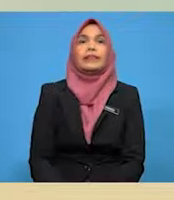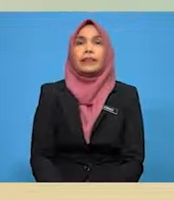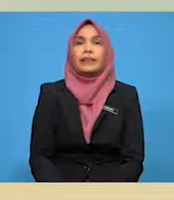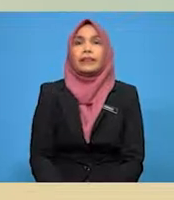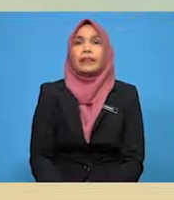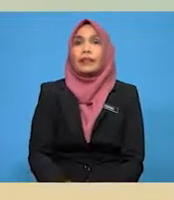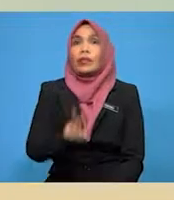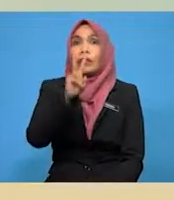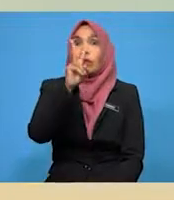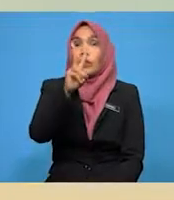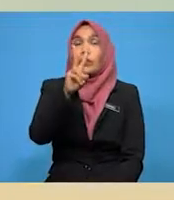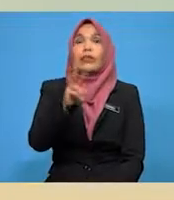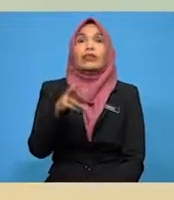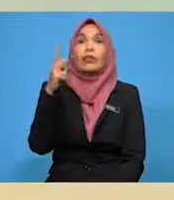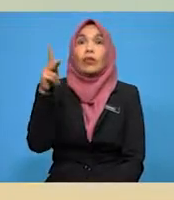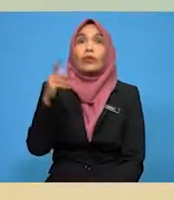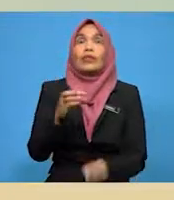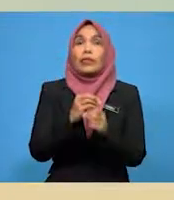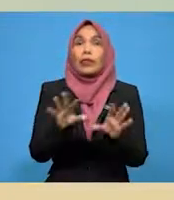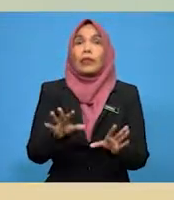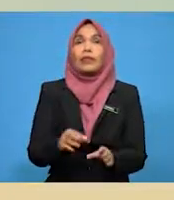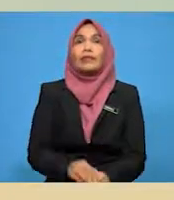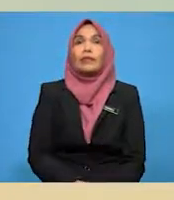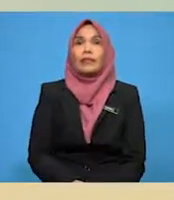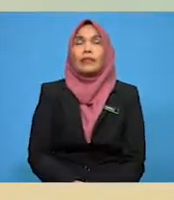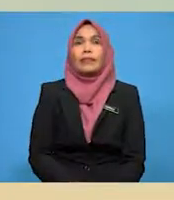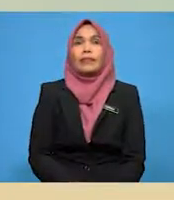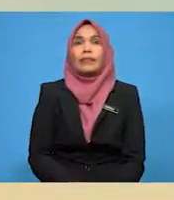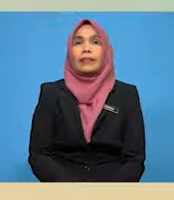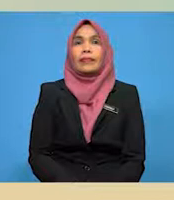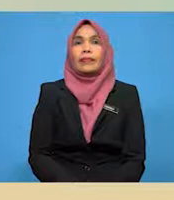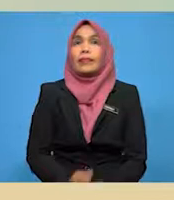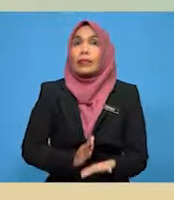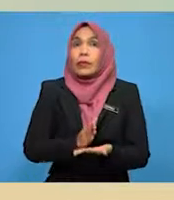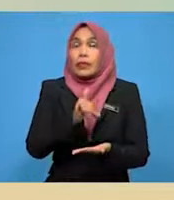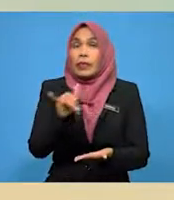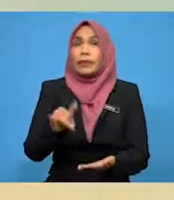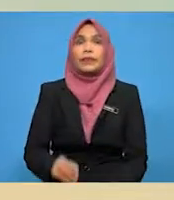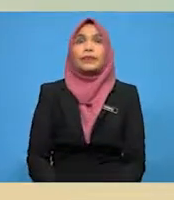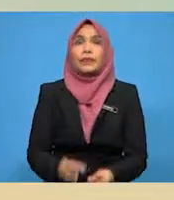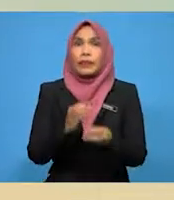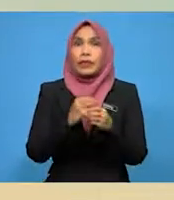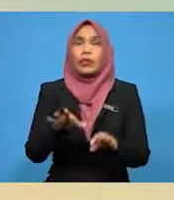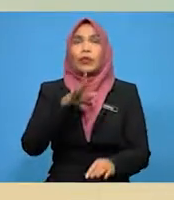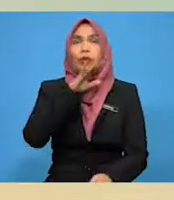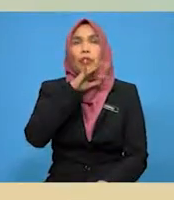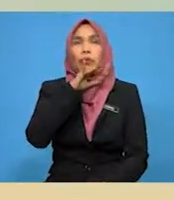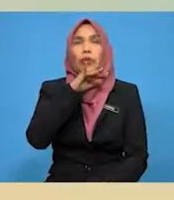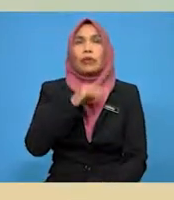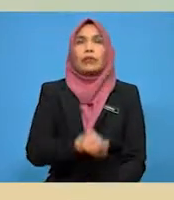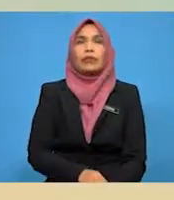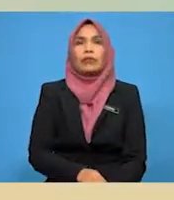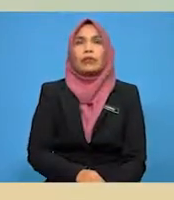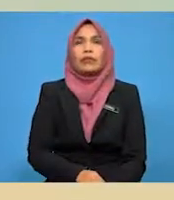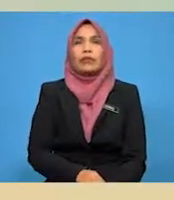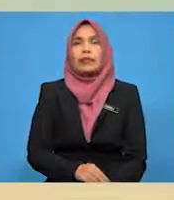dua kuning telur turut dikenali sebagai telur jambu. Seterusnya, telur yang kotor dan retak juga